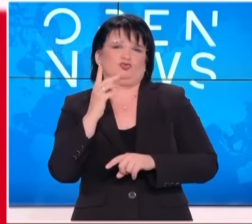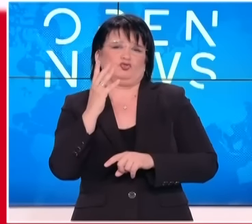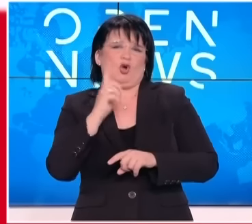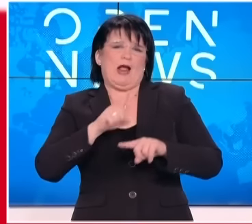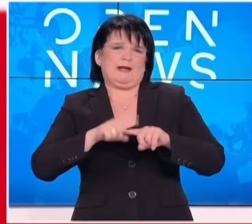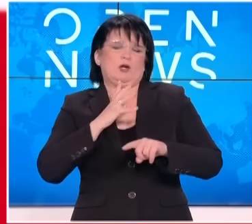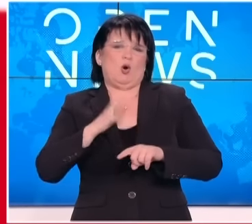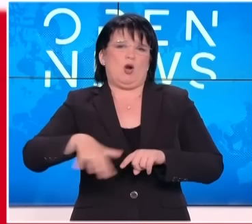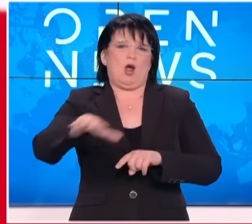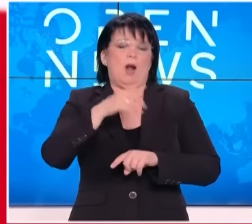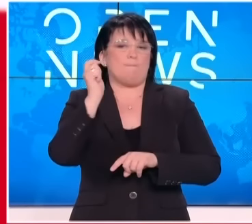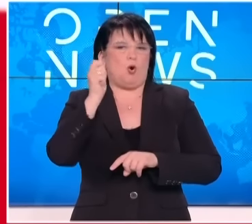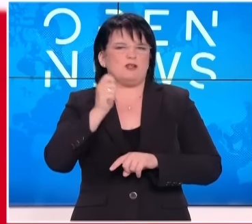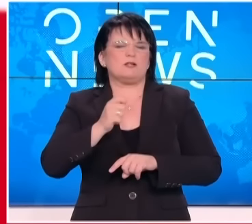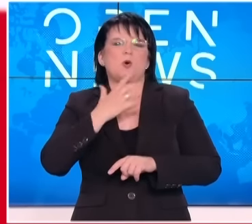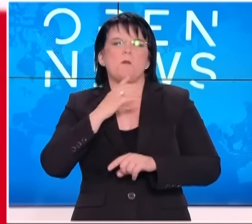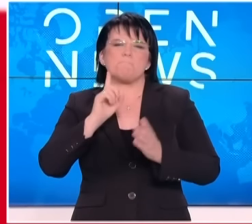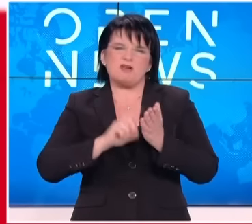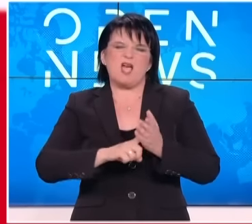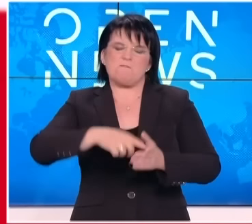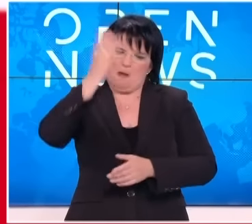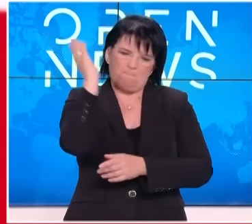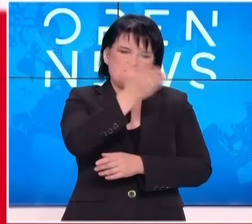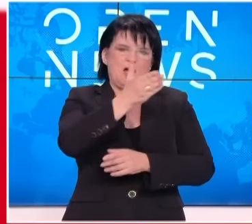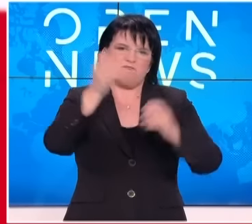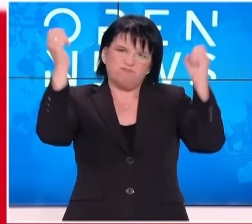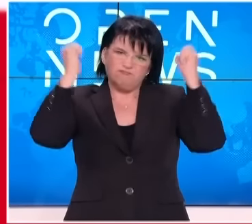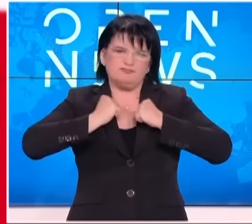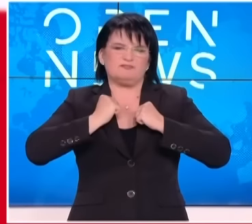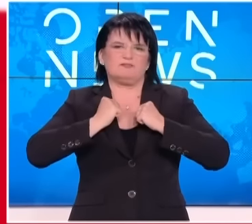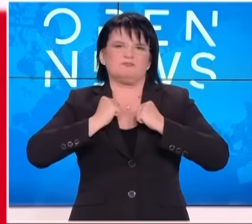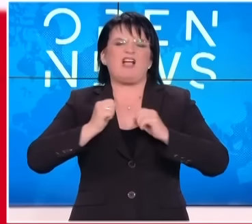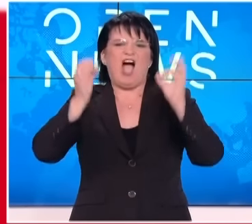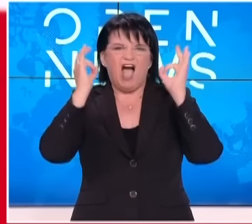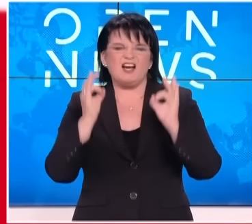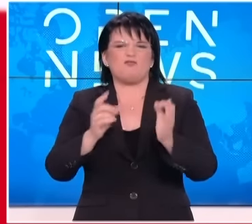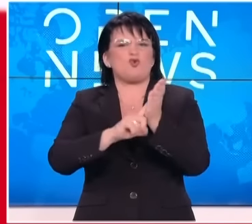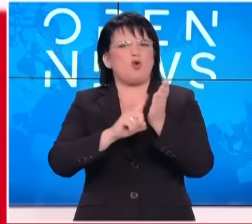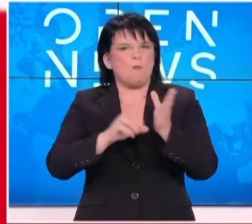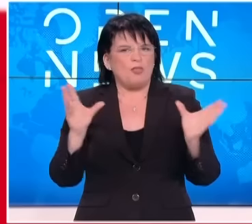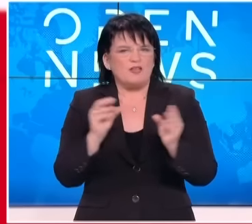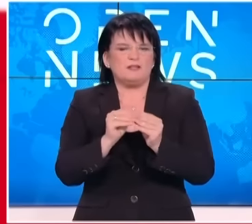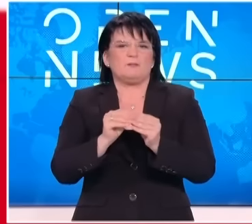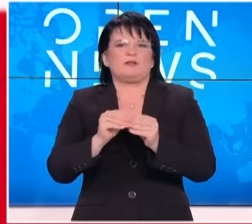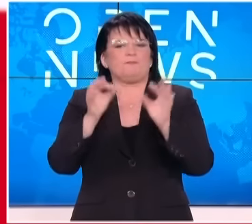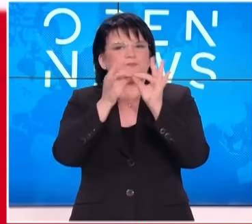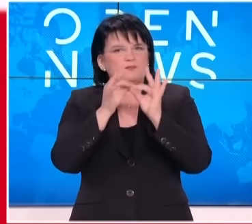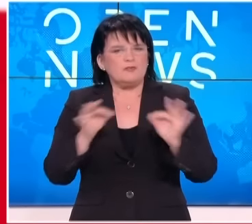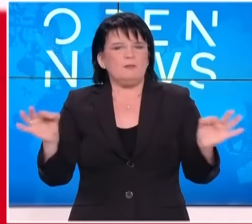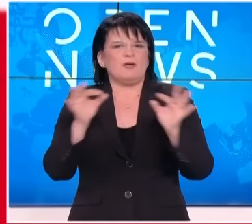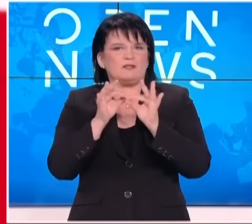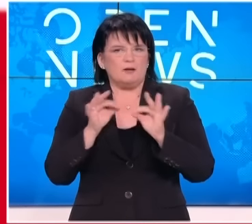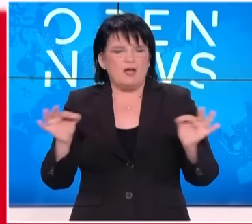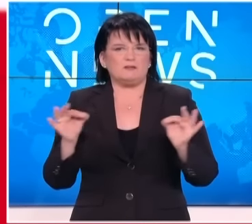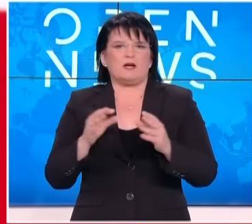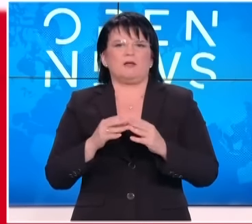πλήγμα η πολιτική της και ένα γερό χαστούκι για ακριβώς για τις για τα νομοθετήματα της για τα μέτρα που πήρε